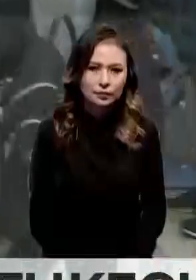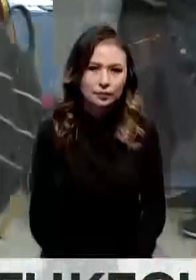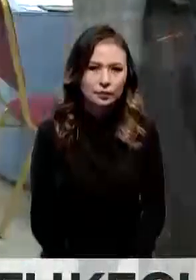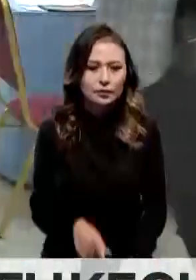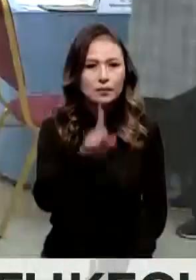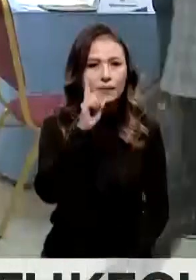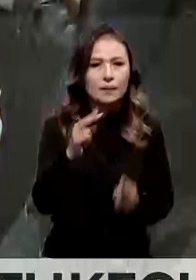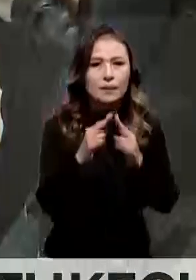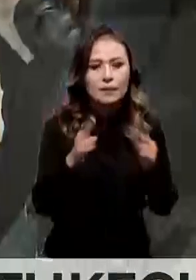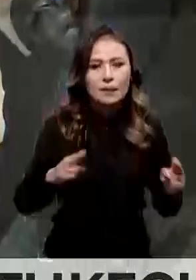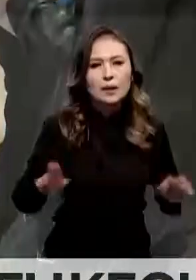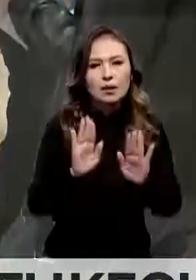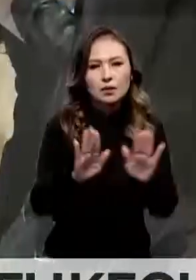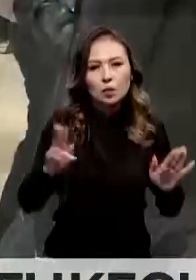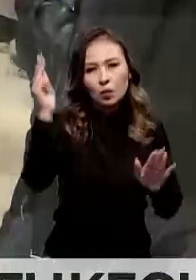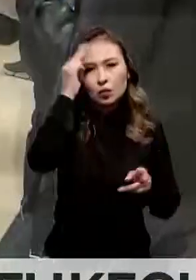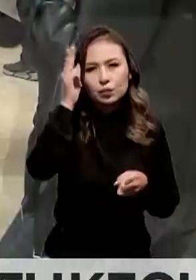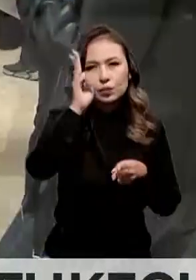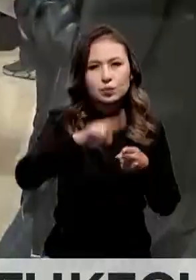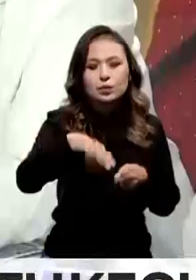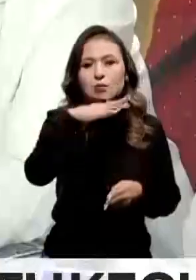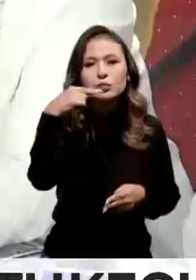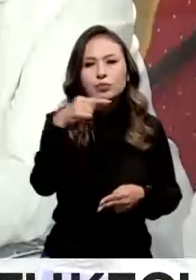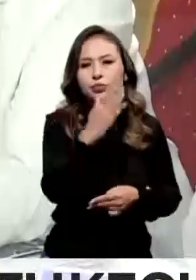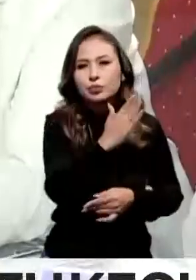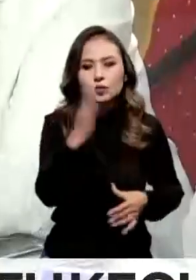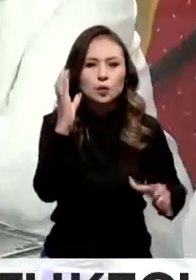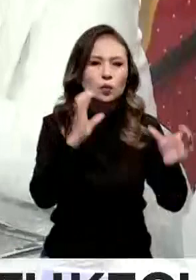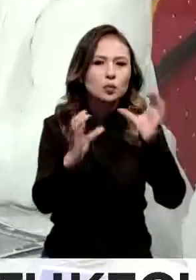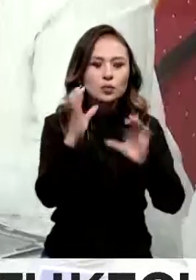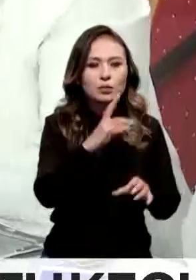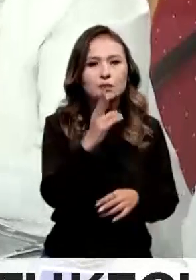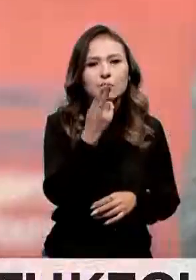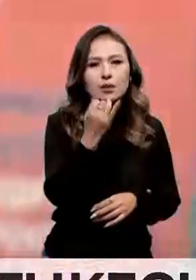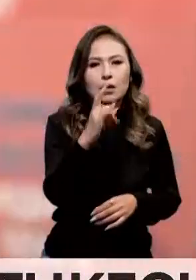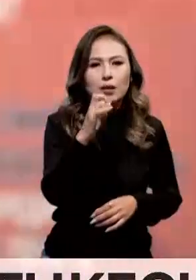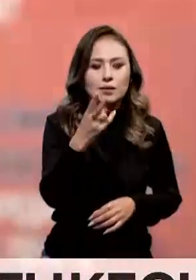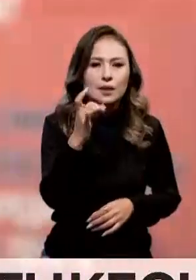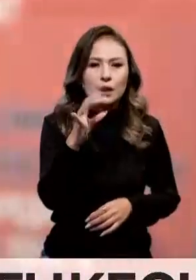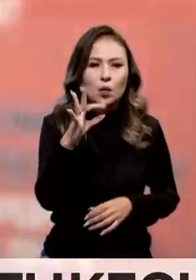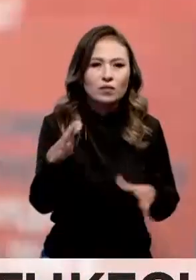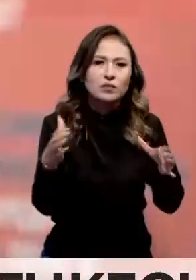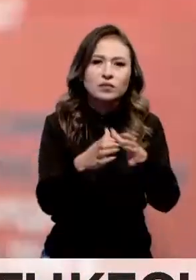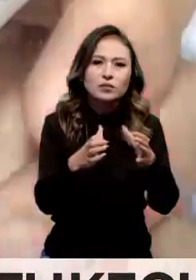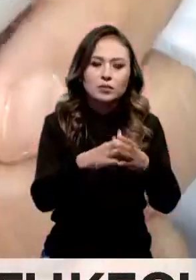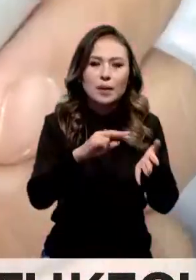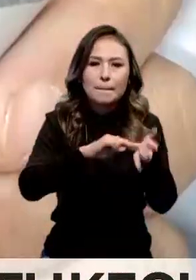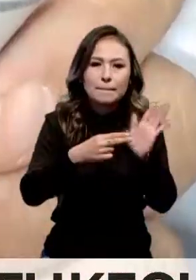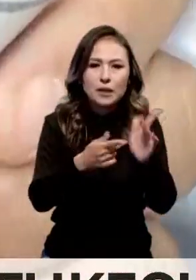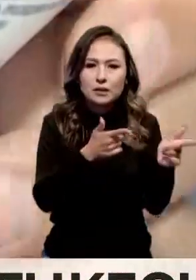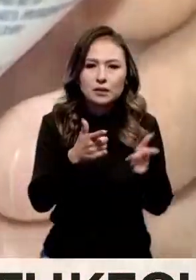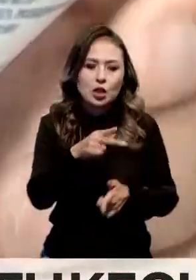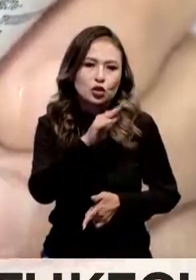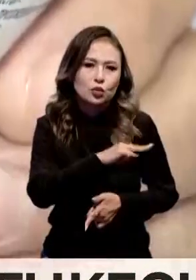Жастар сарайындағы жәрмеңкеге биыл оқу бітіретін мыңдаған студент келді. Солардың бірі Дархан Зәйіт. Болашақ мұғалімнің арманы мамандығына сай жұмыс табу.